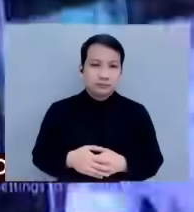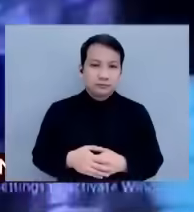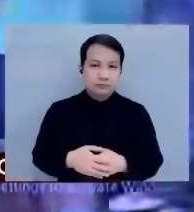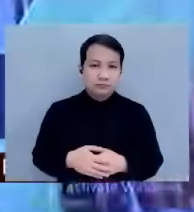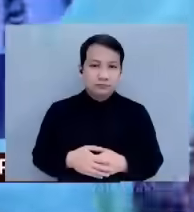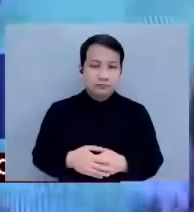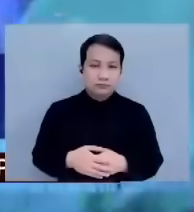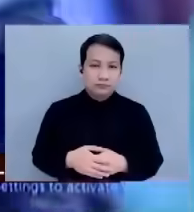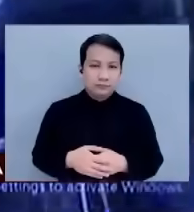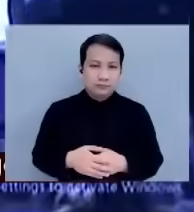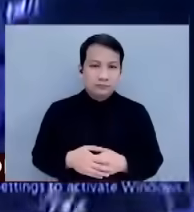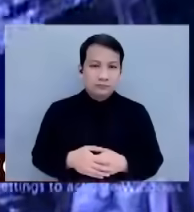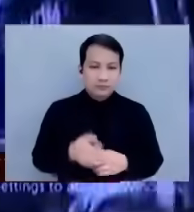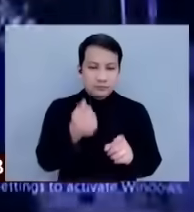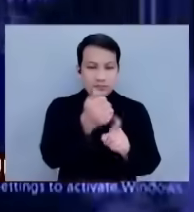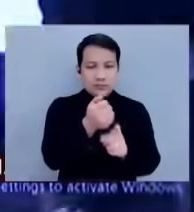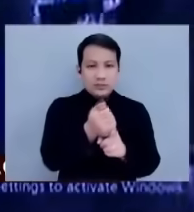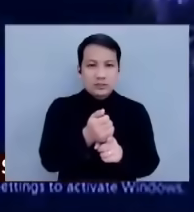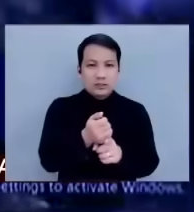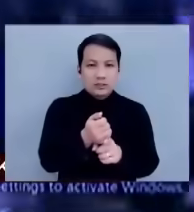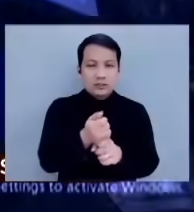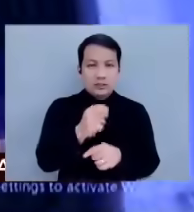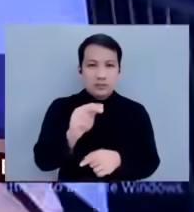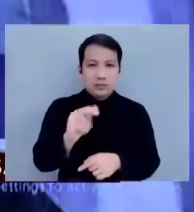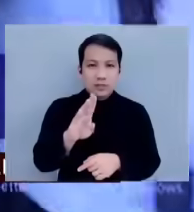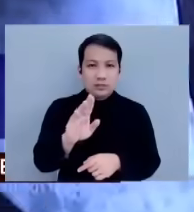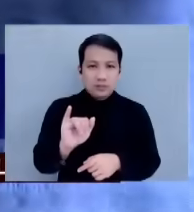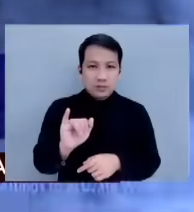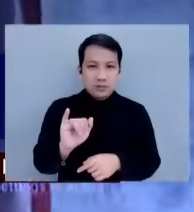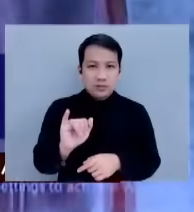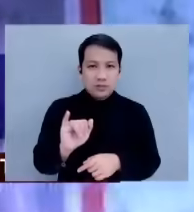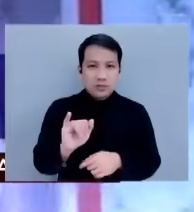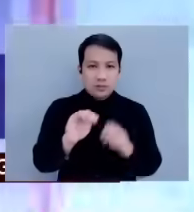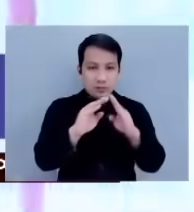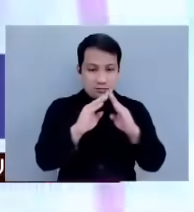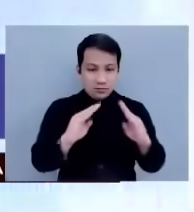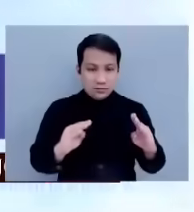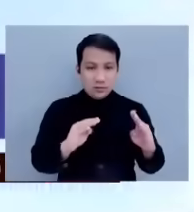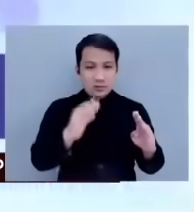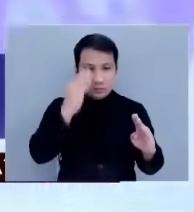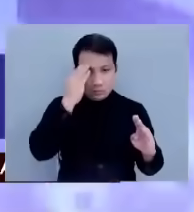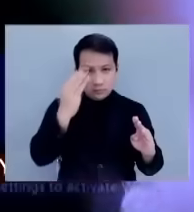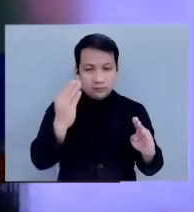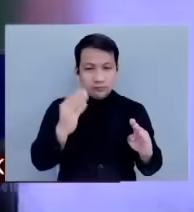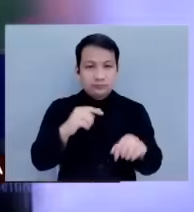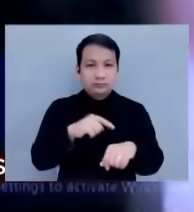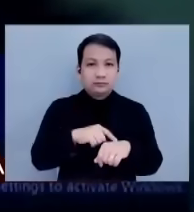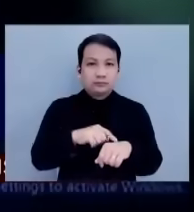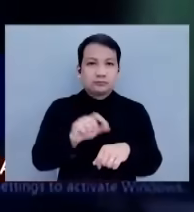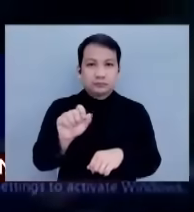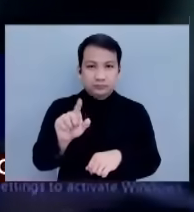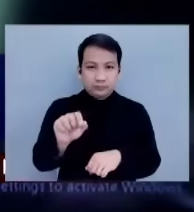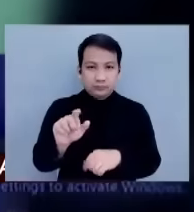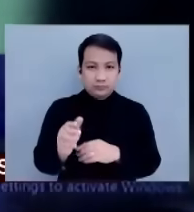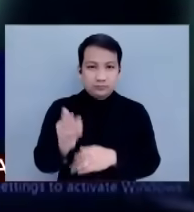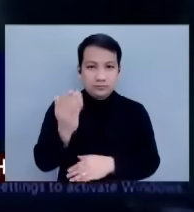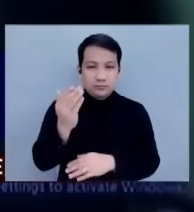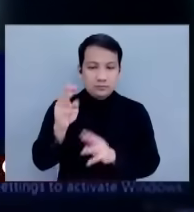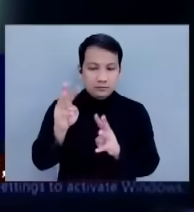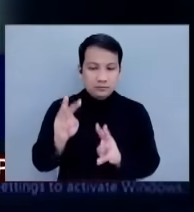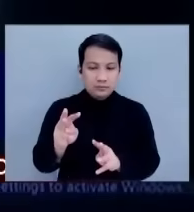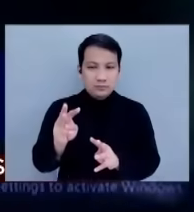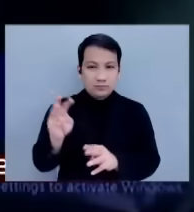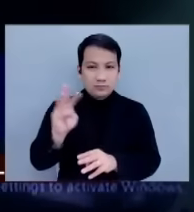Nilusob ng mga tauhan ng National Bureau of Investigation ang bahay na ito sa Bulacan. Pasado alas 11 ng umaga nitong Miyerkules nang ma-corner nila